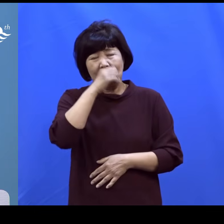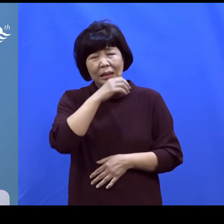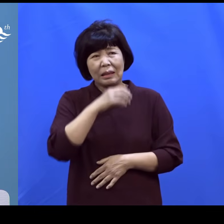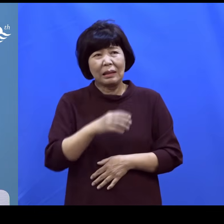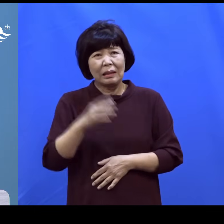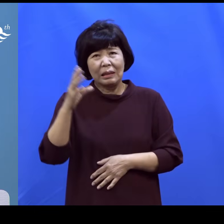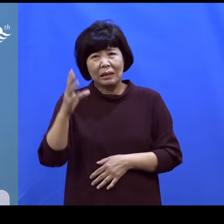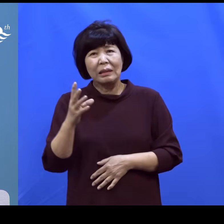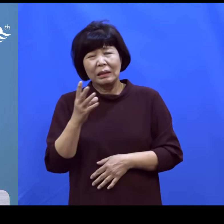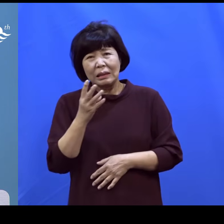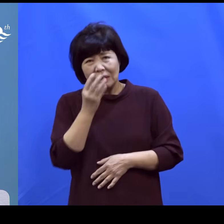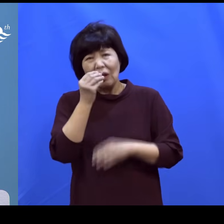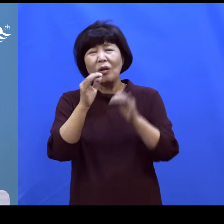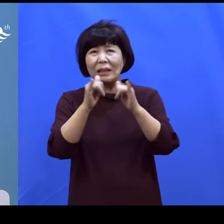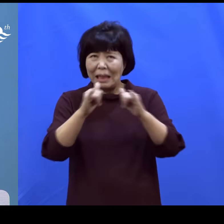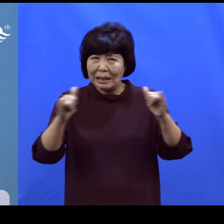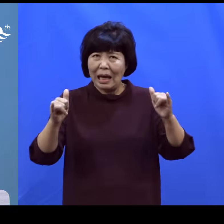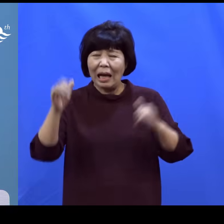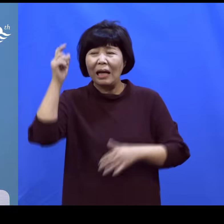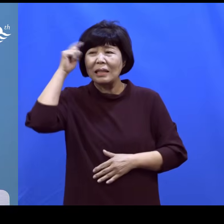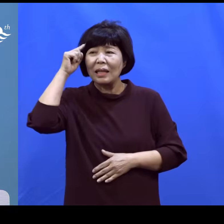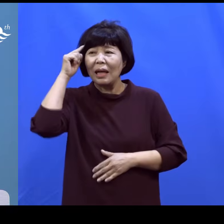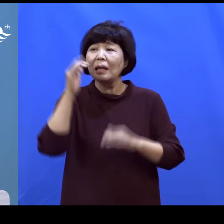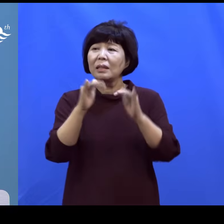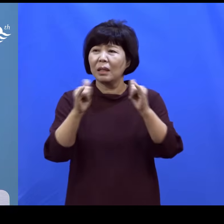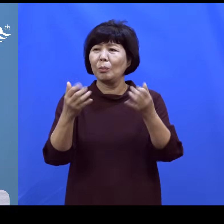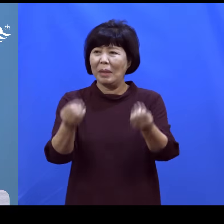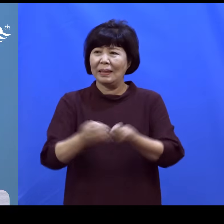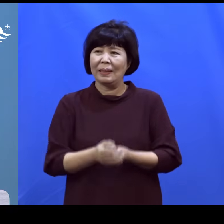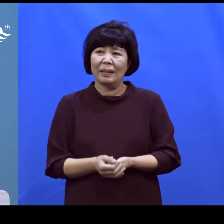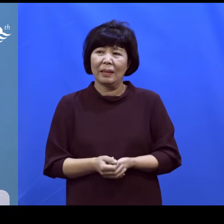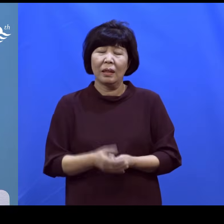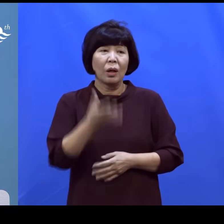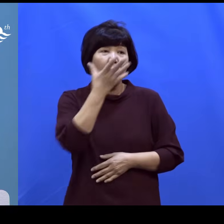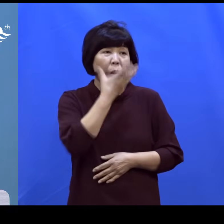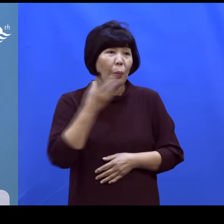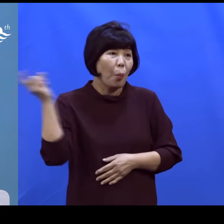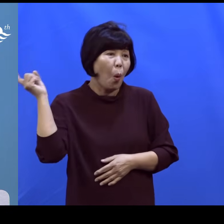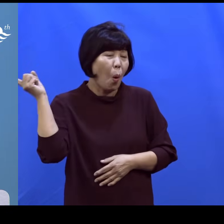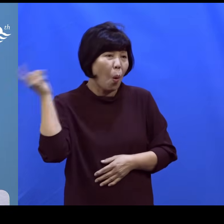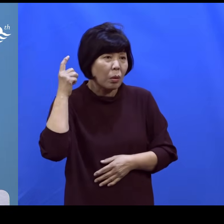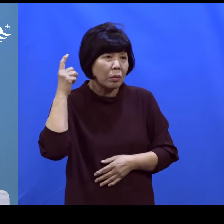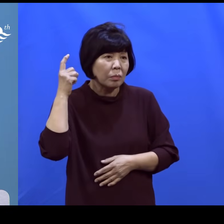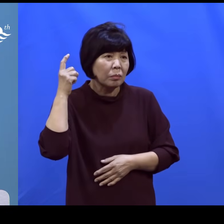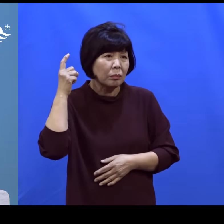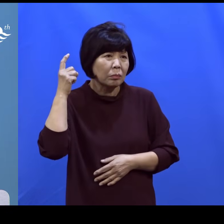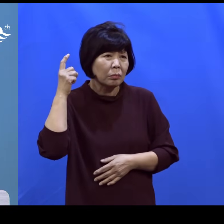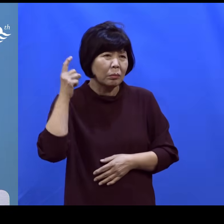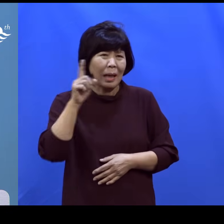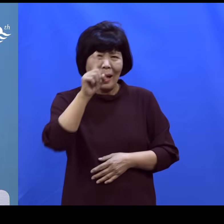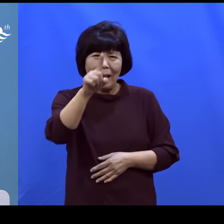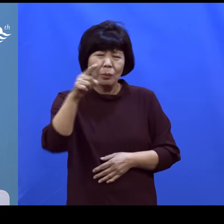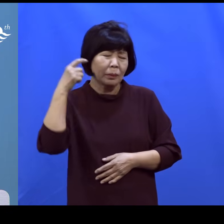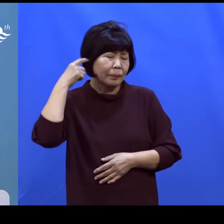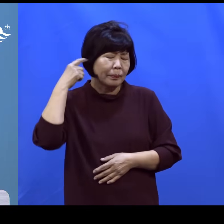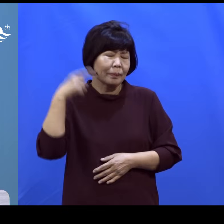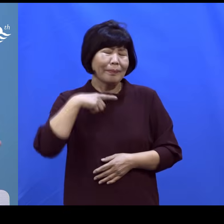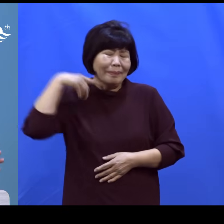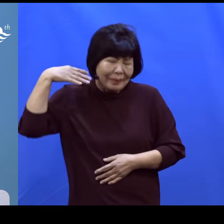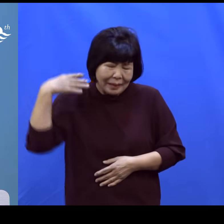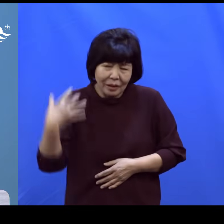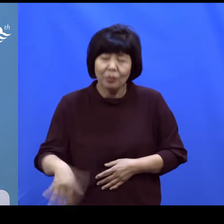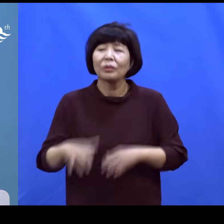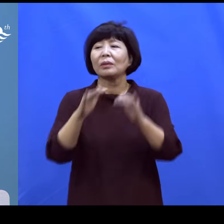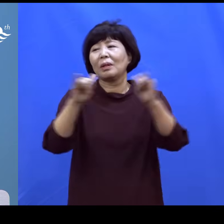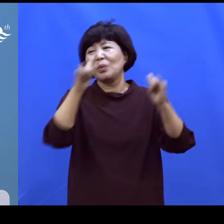사람들. 여러분, 우리는 복음을 굉장히 많이 들었지만 이 복음이 한 번도 듣지 못한 2000년의